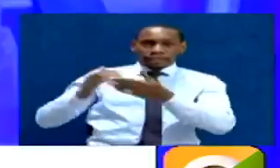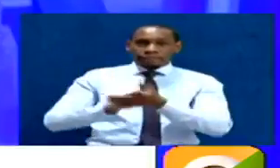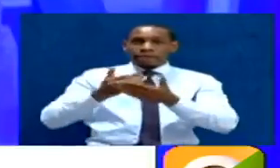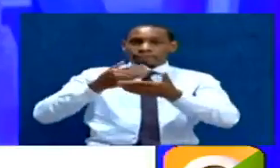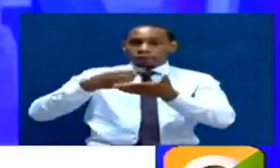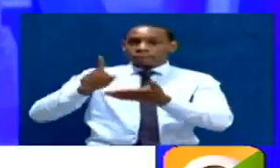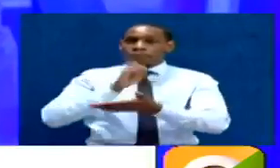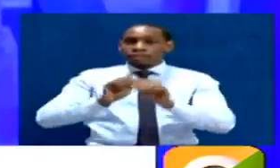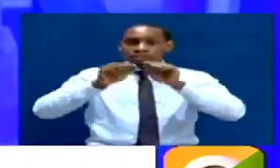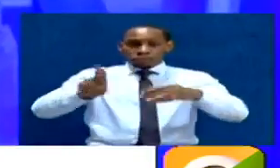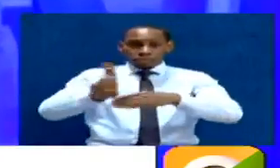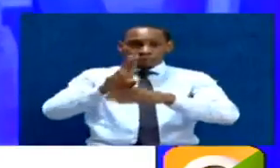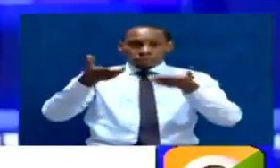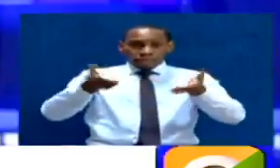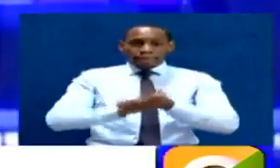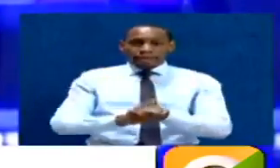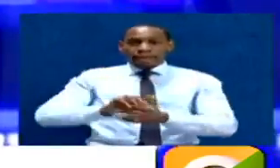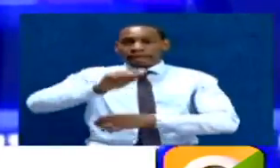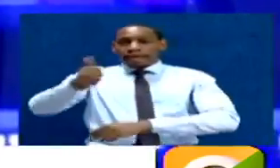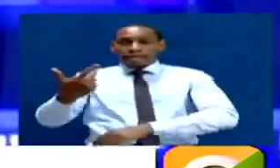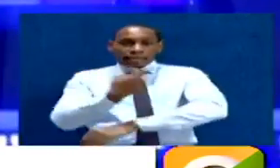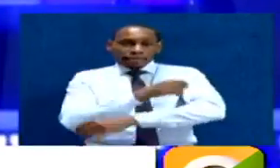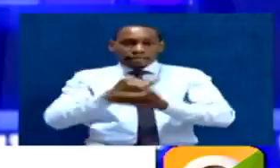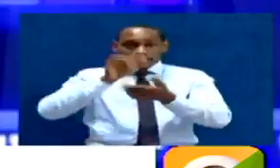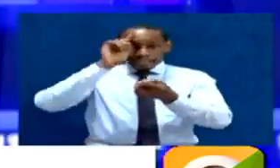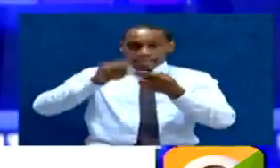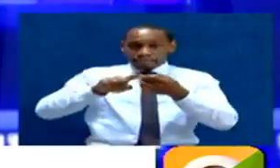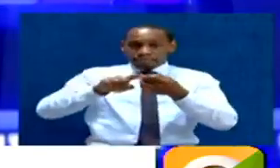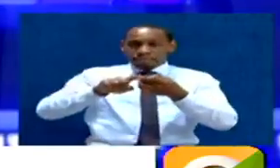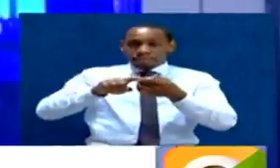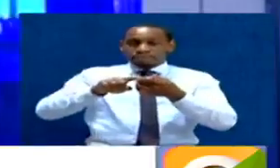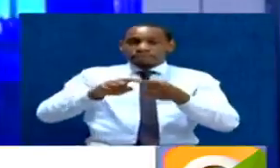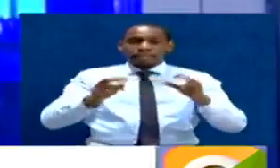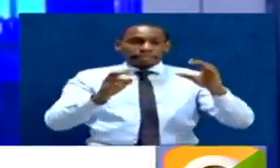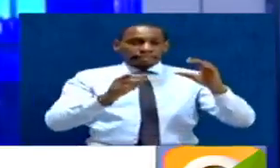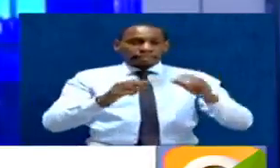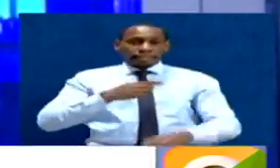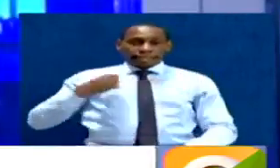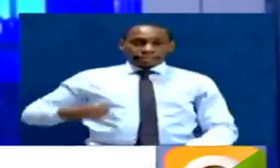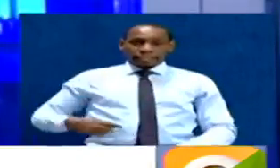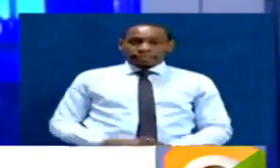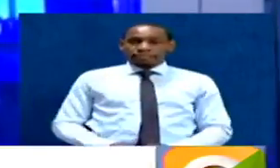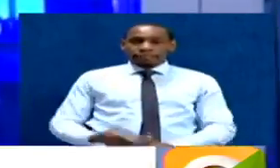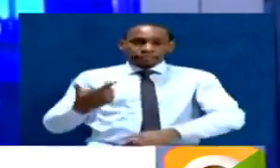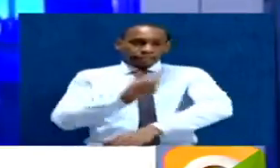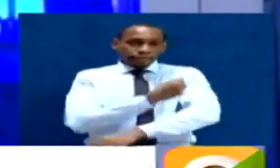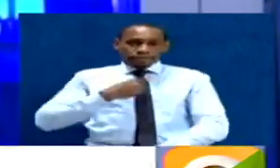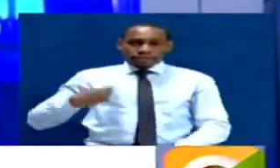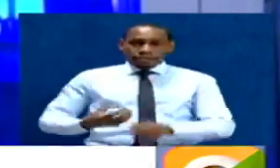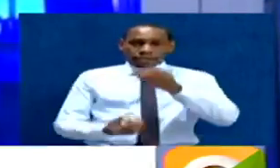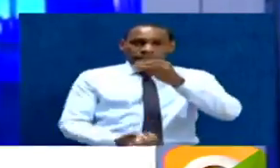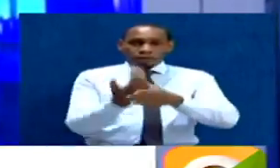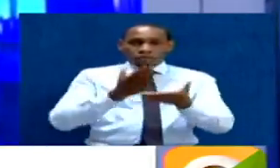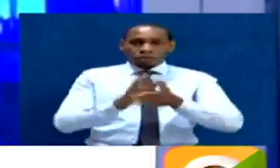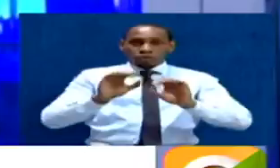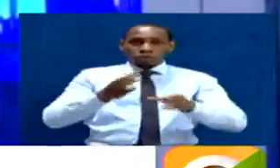yake kuruhusiwa kutumika nchini. Chanjo nyingine wanayoilenga inatoka Uchina. A vaccine from China that is manufactured by an